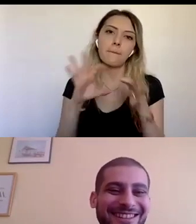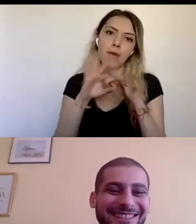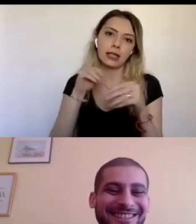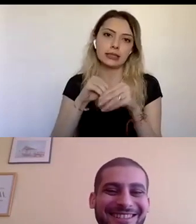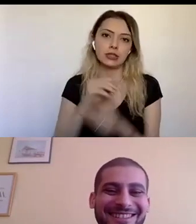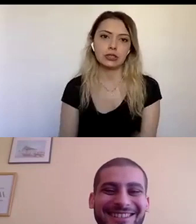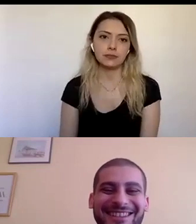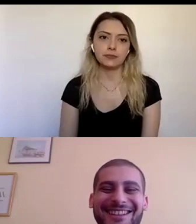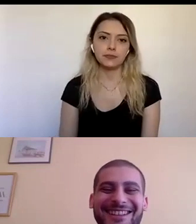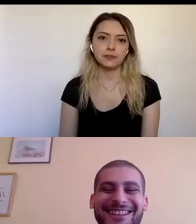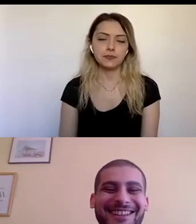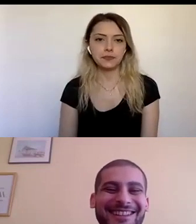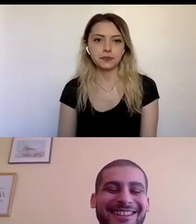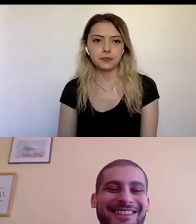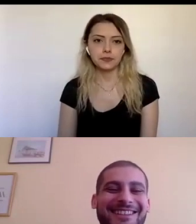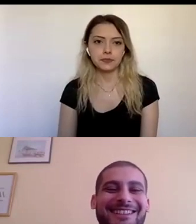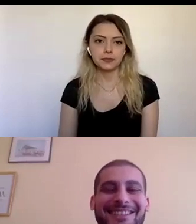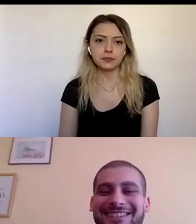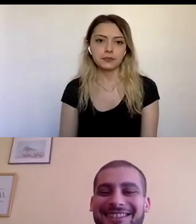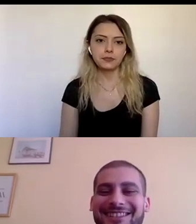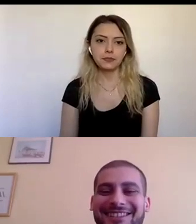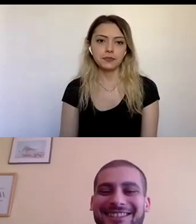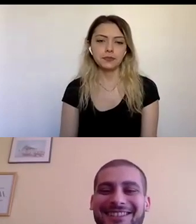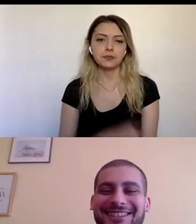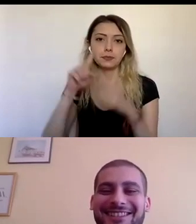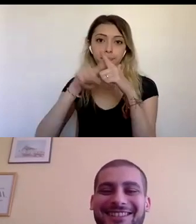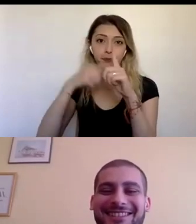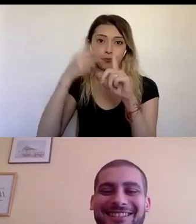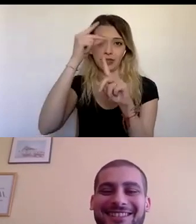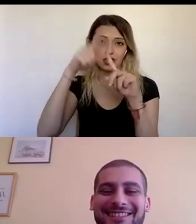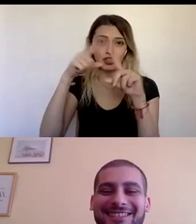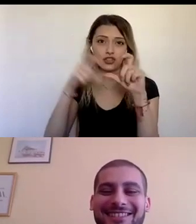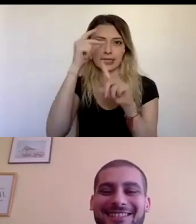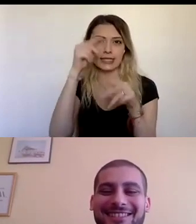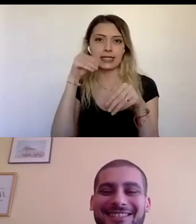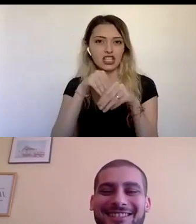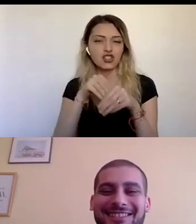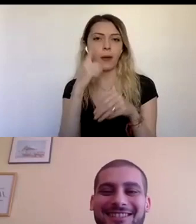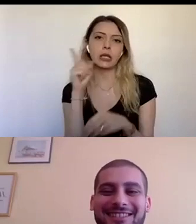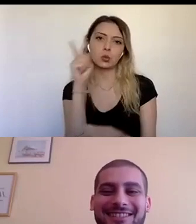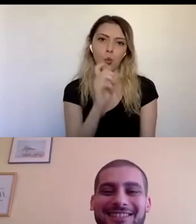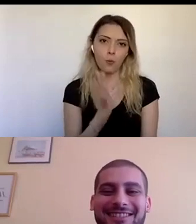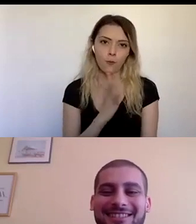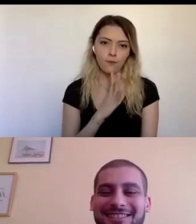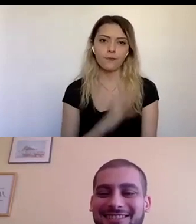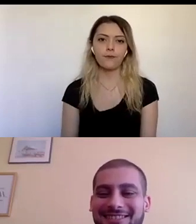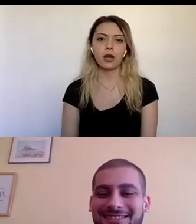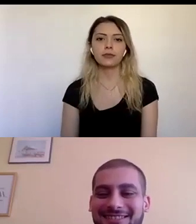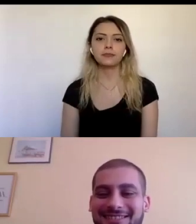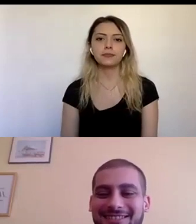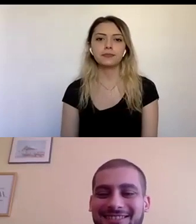Bir de Jitsi ile ilgili bir soru geldi. Bunu kısmen cevapladın aslında ama hatırlatmak için